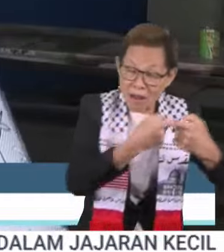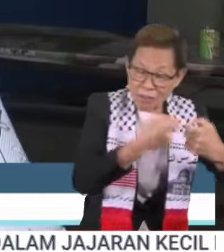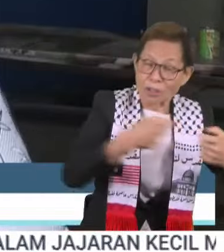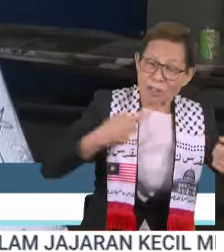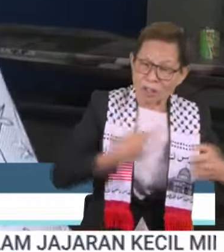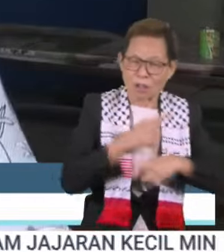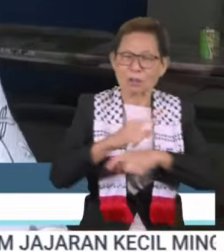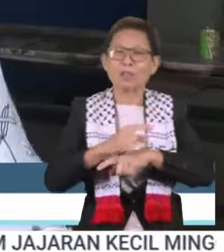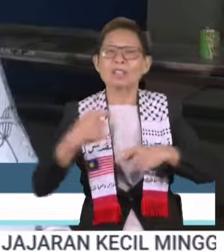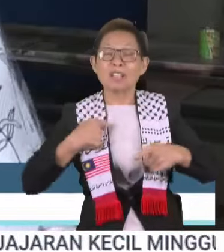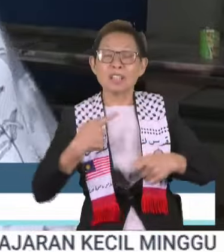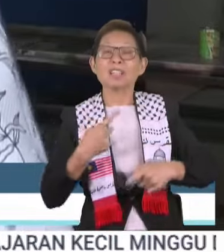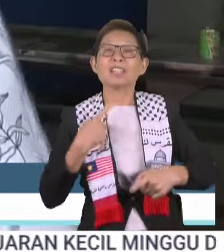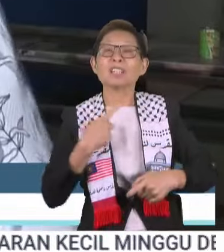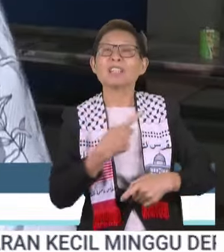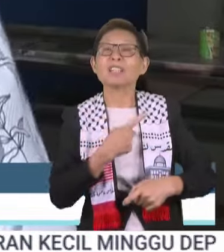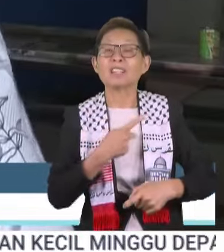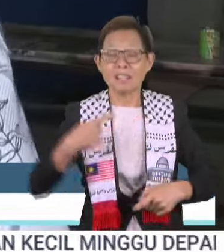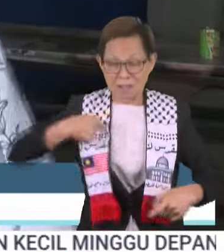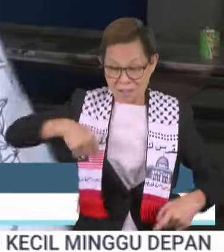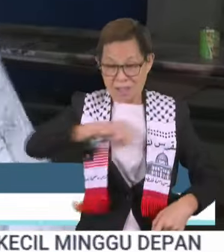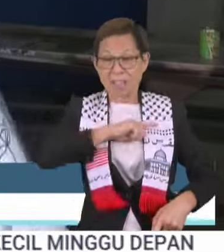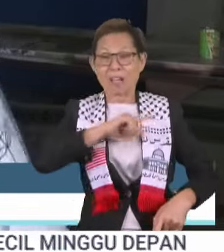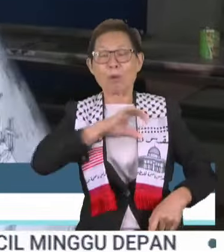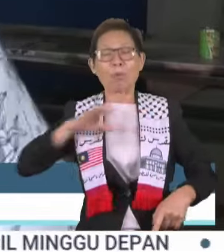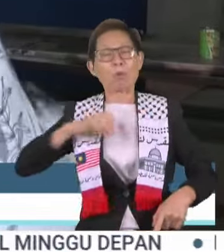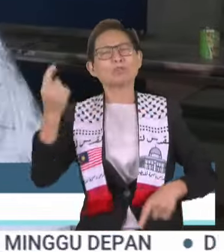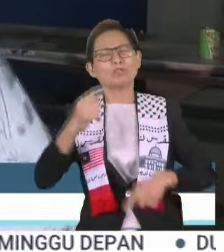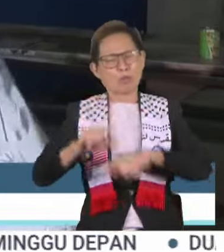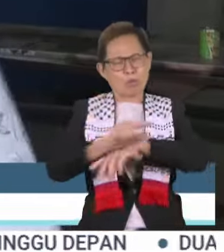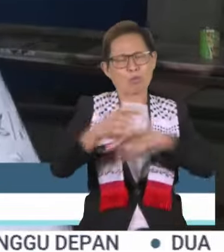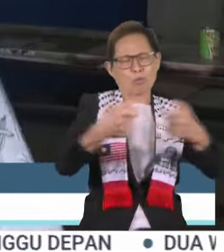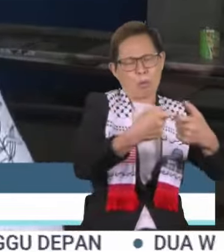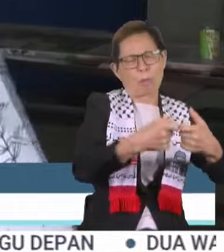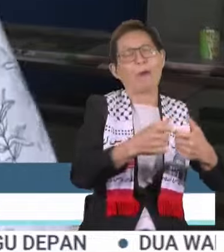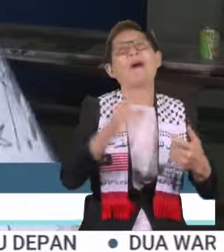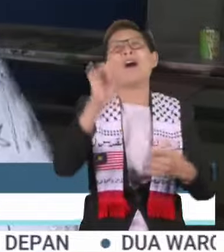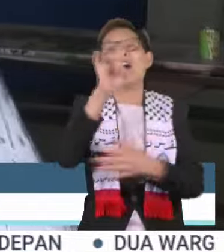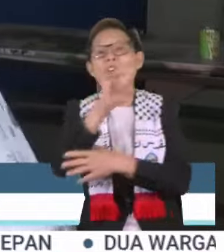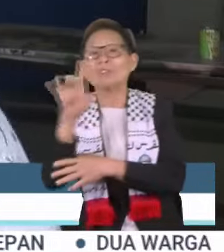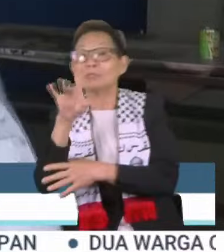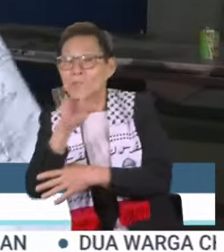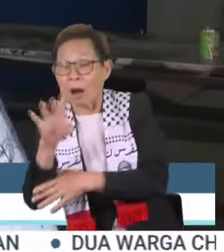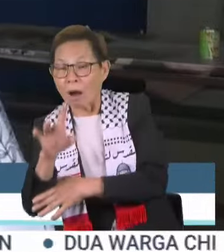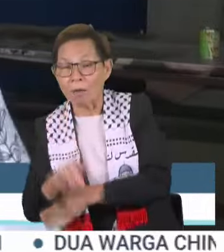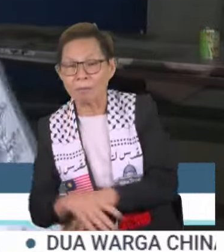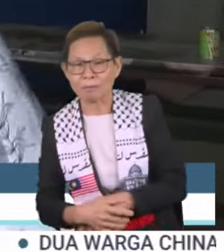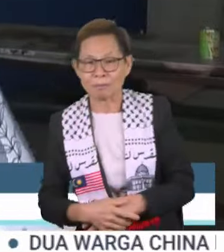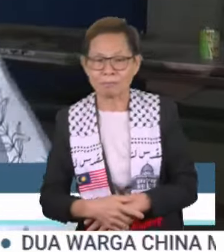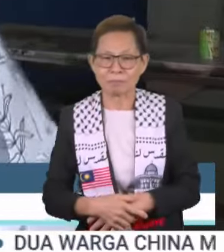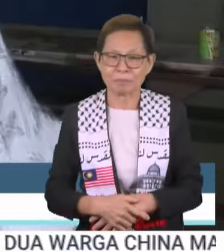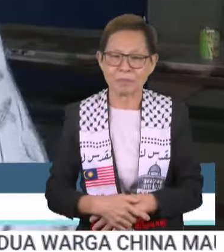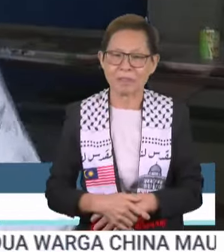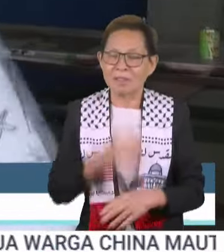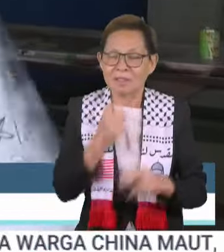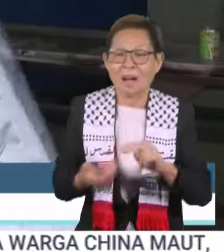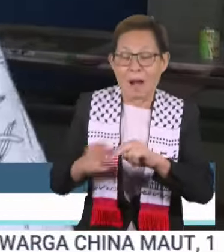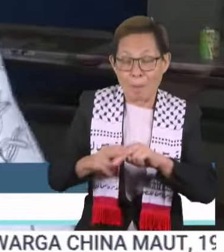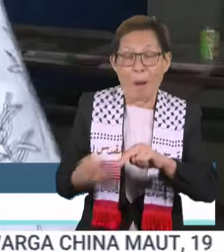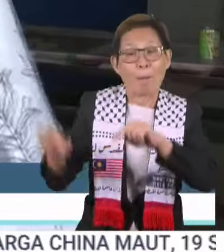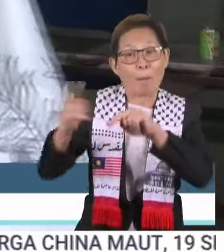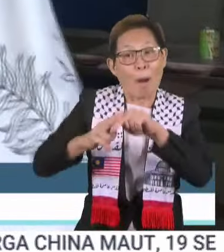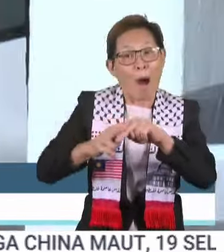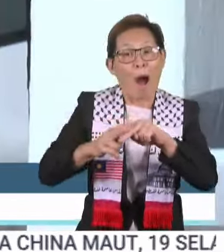kita pengguna yang inilah orang kata sentiasa guna. InsyaAllah lah, syabas lah, tak naik lagi